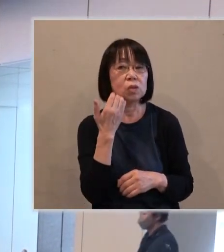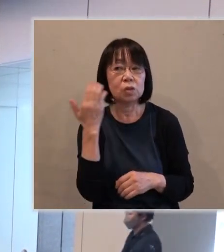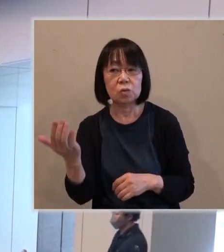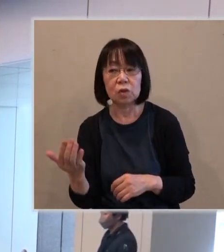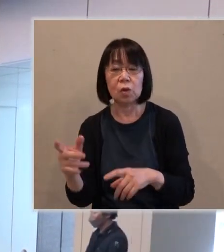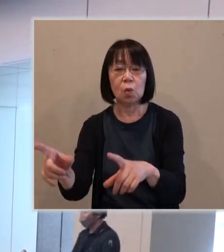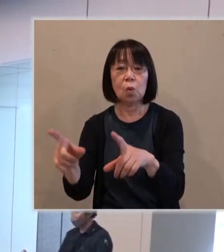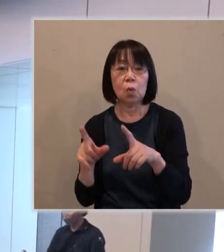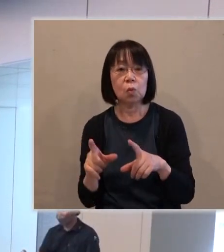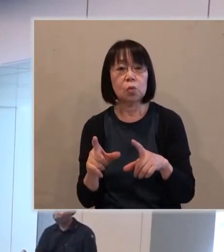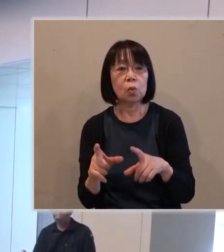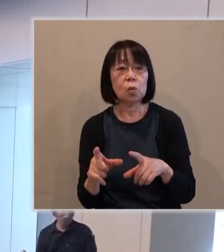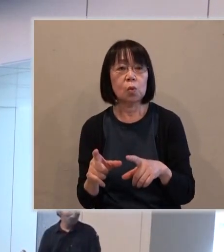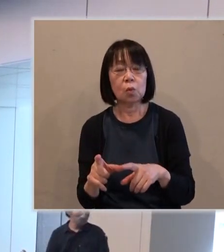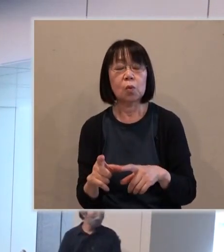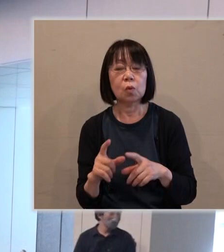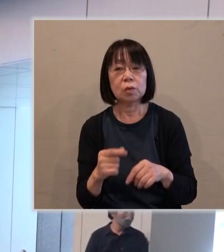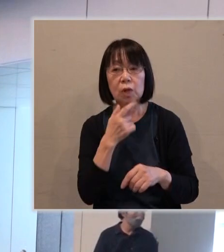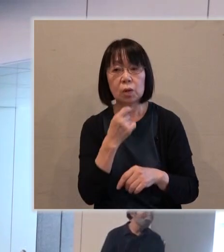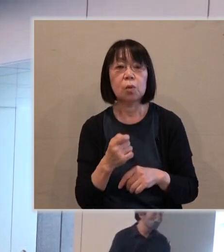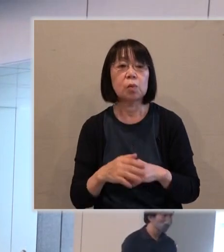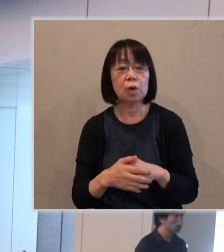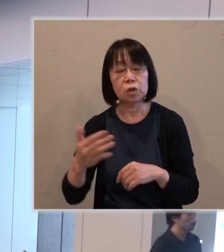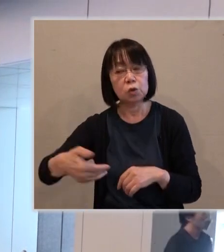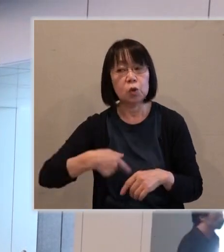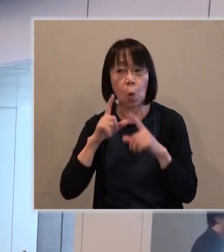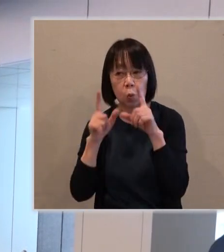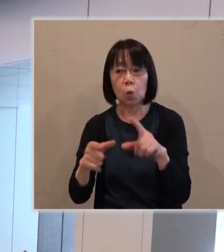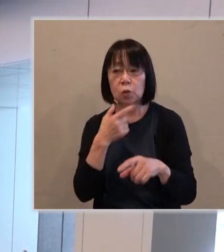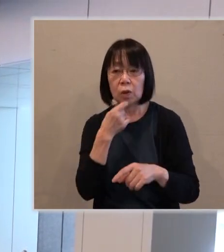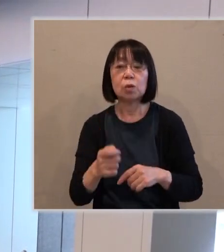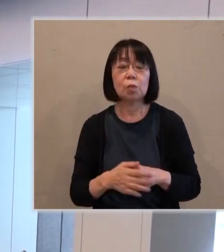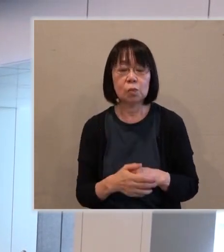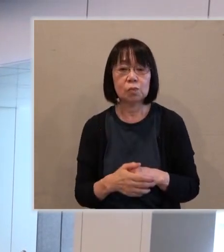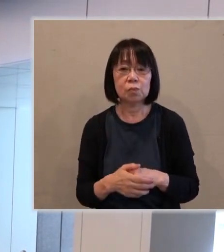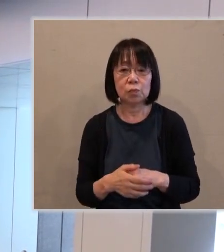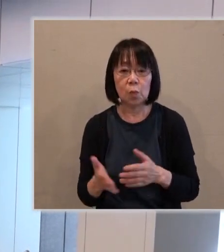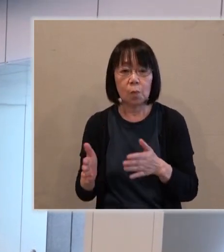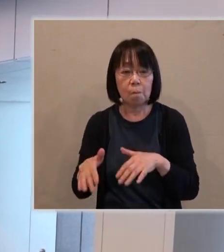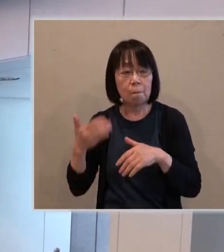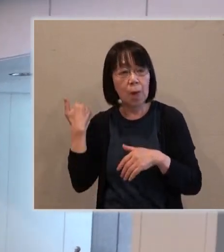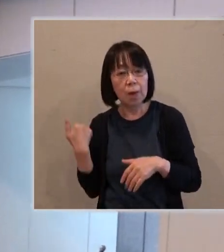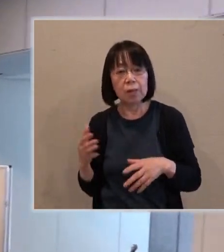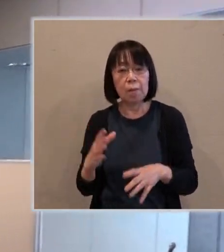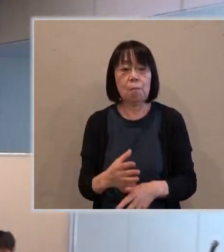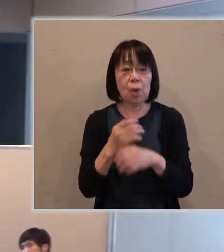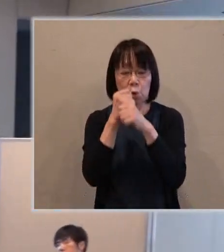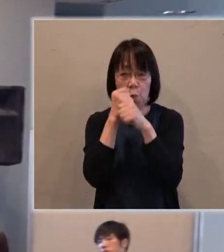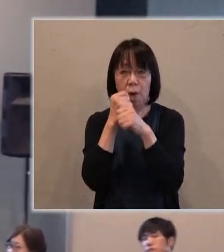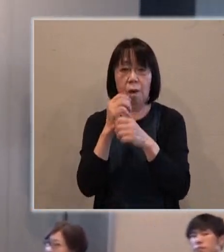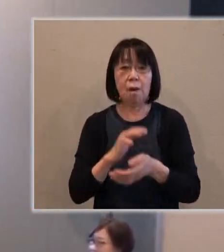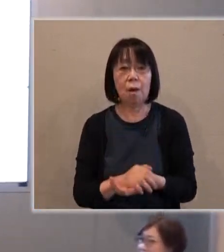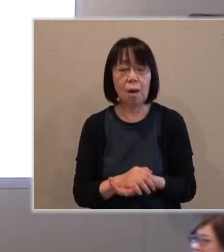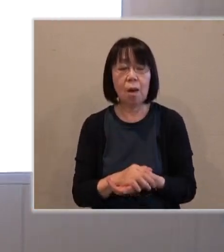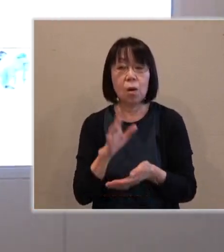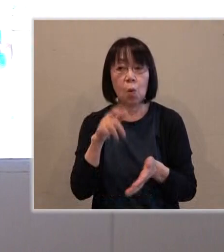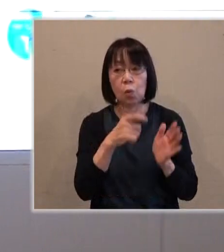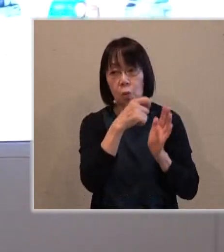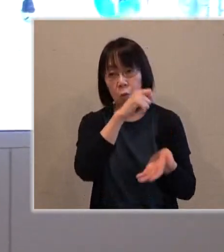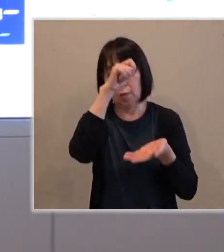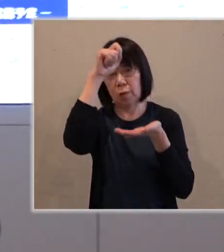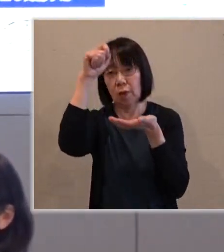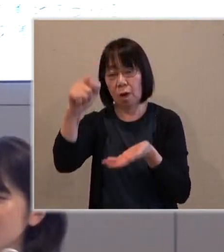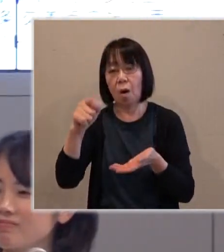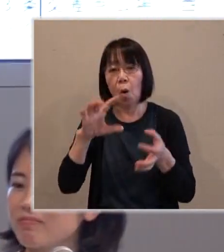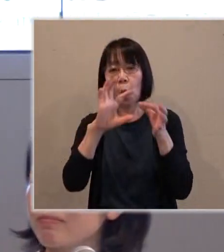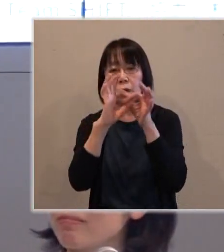ですが、その前に最後に少し、まとめの方を僕の方でさせていただきたいなというふうに思いまして、今、今日の、お題はオリンピック・パラリン